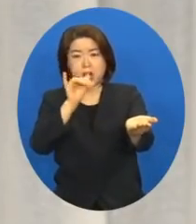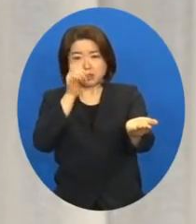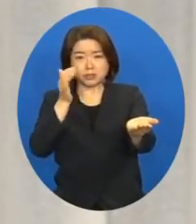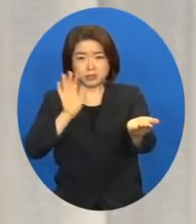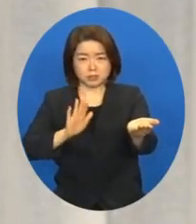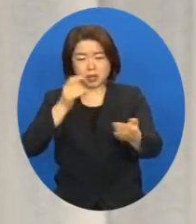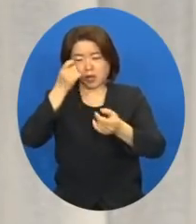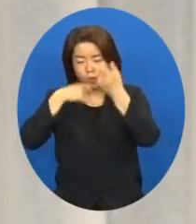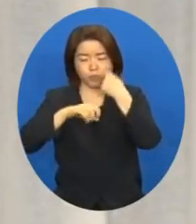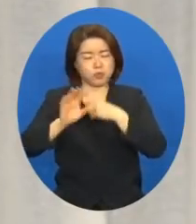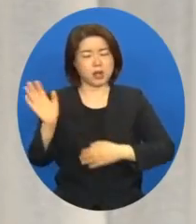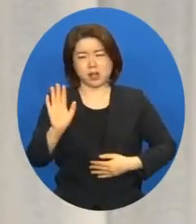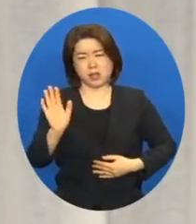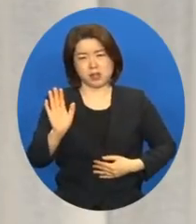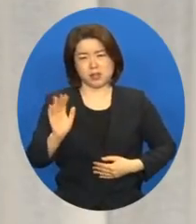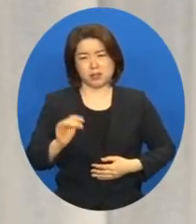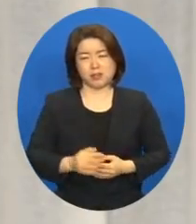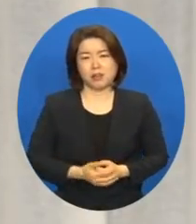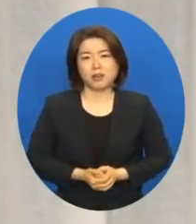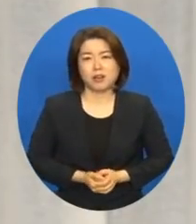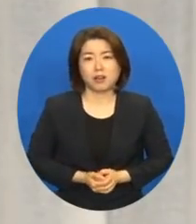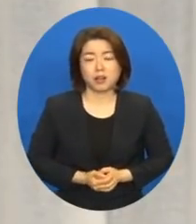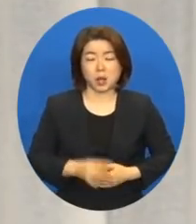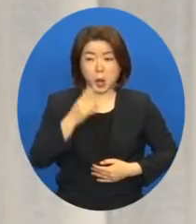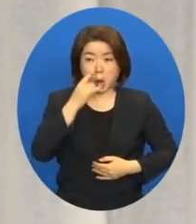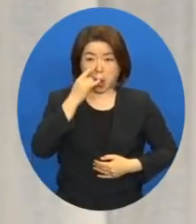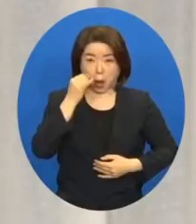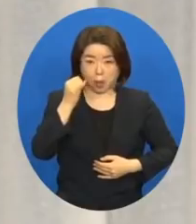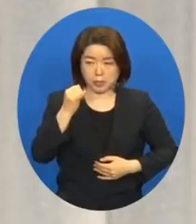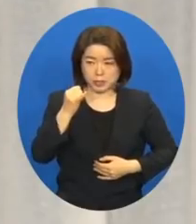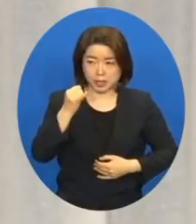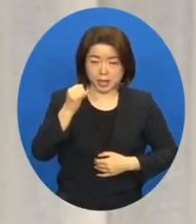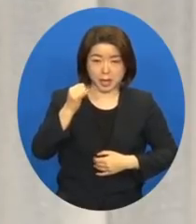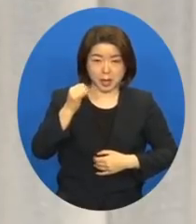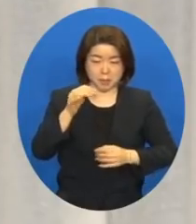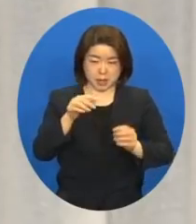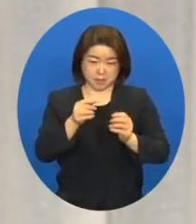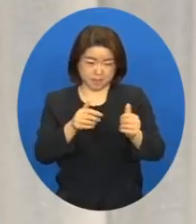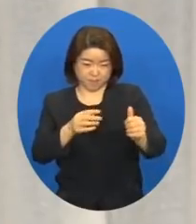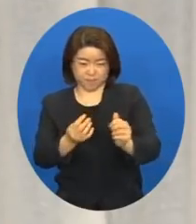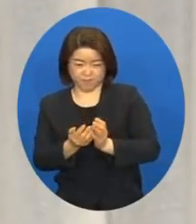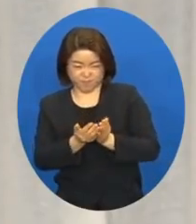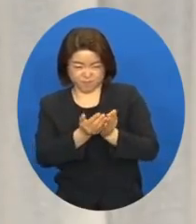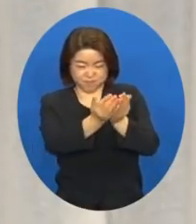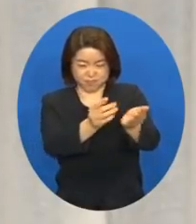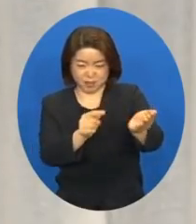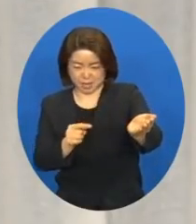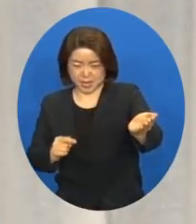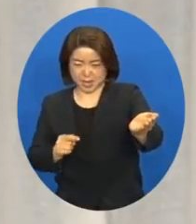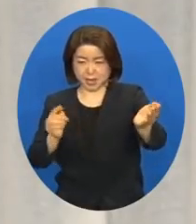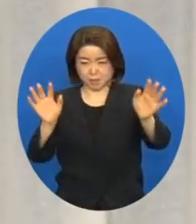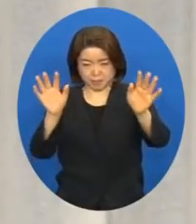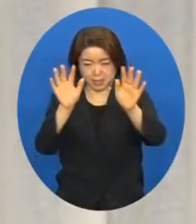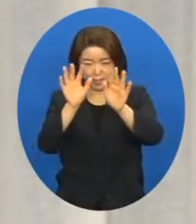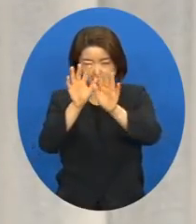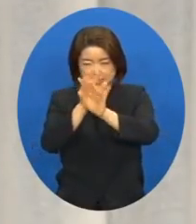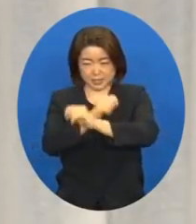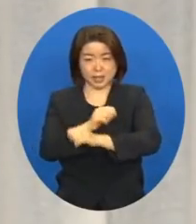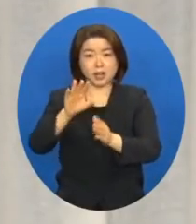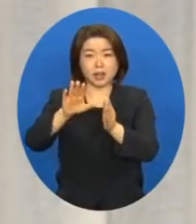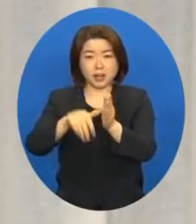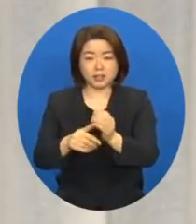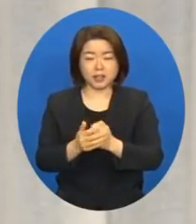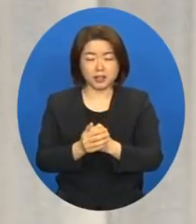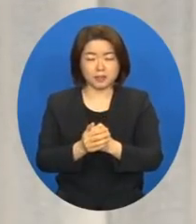않으셨어요. 그리고 어머니가 보이지 않을 정도로 배가 그 항구에서 멀리 떨어졌을 때 그때 허드슨